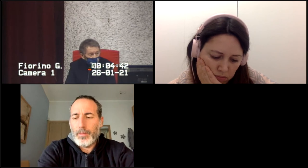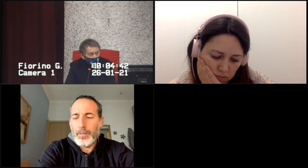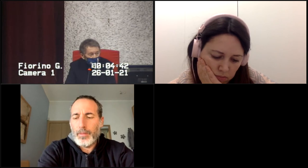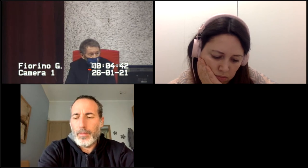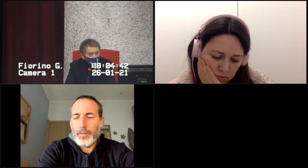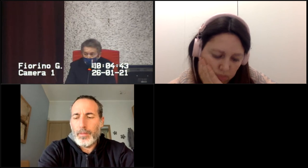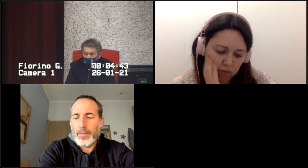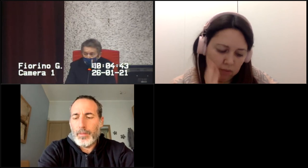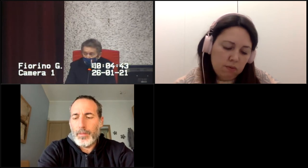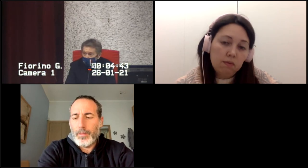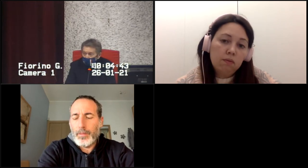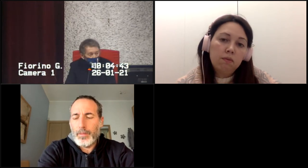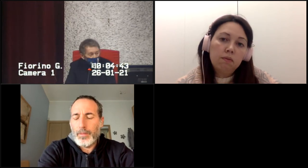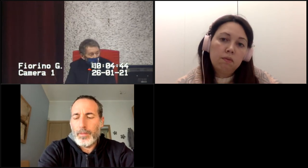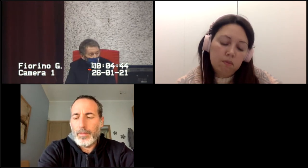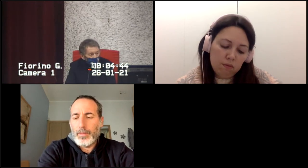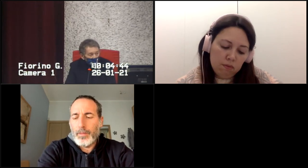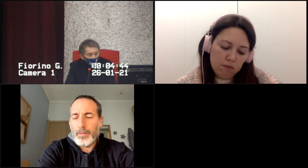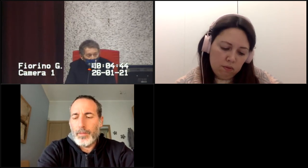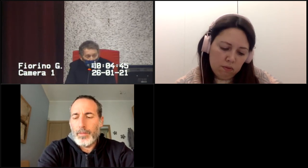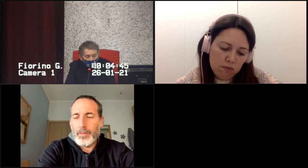Interventi? Nessuno si prenota?